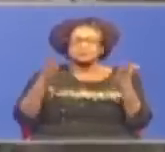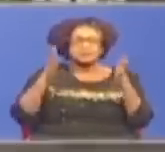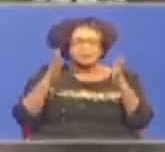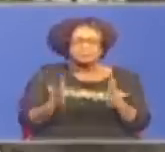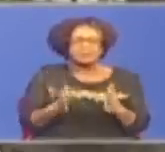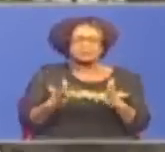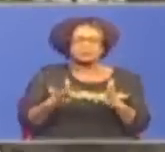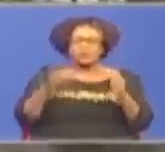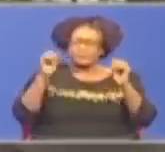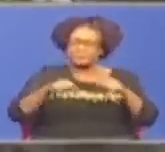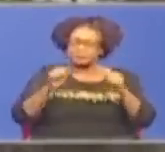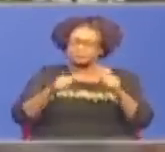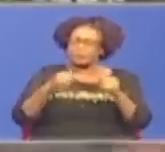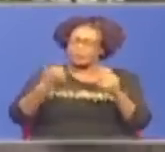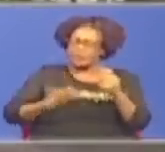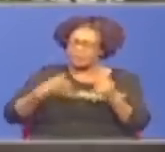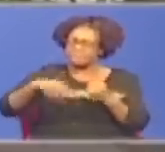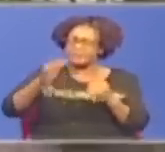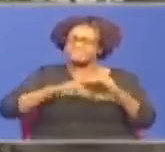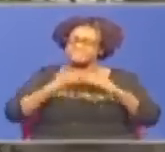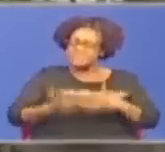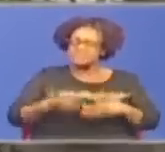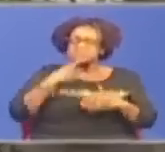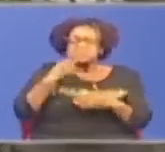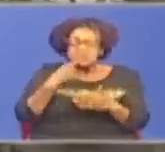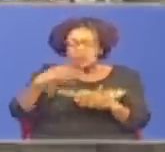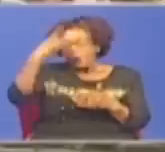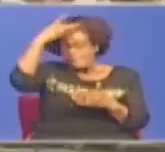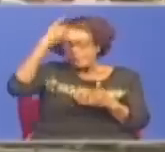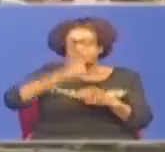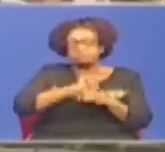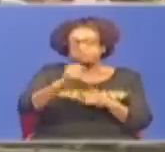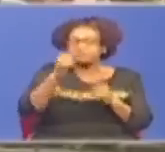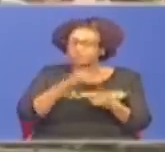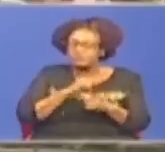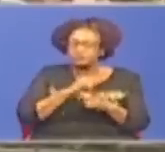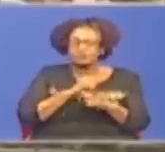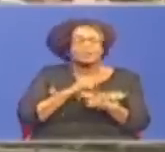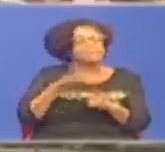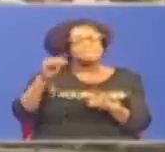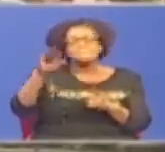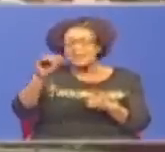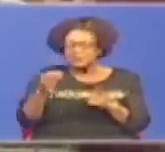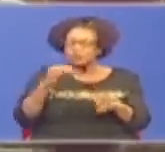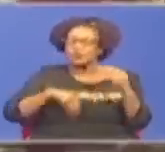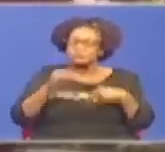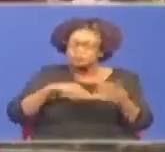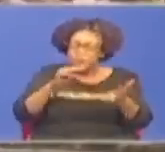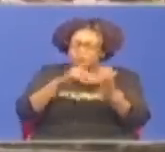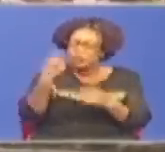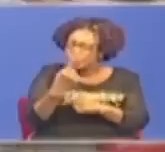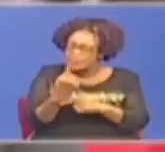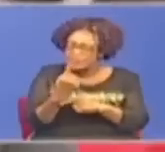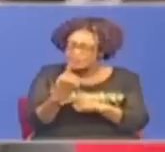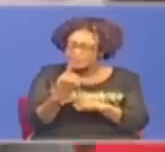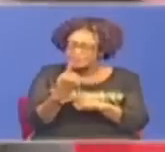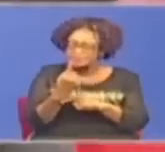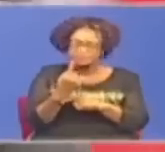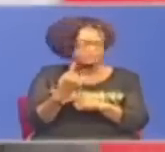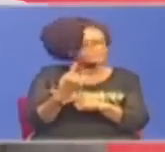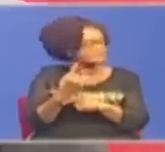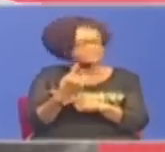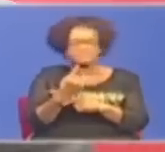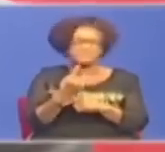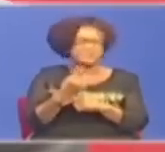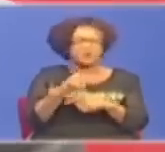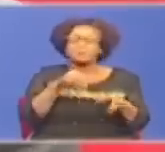yake apewe mimba, akuja aseme bado ndiye amepewa hiyo msichana mimba. Bwana Mbadi, corruption iko tu Migori peke yake. Gavana wa Busia